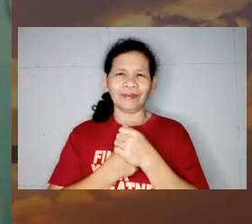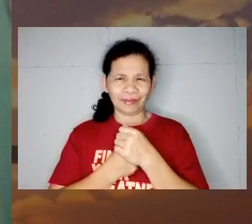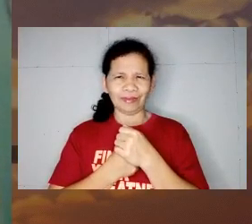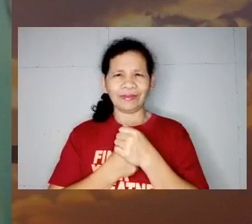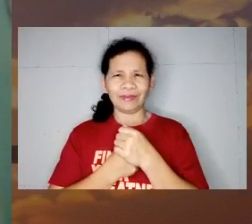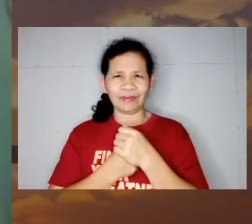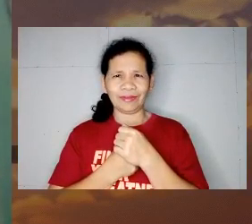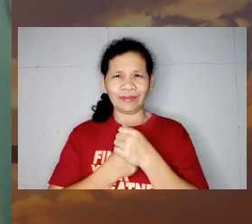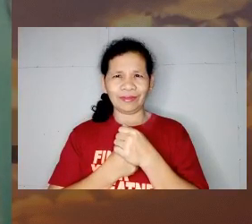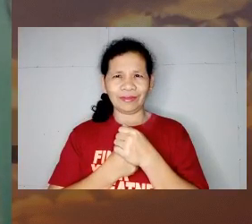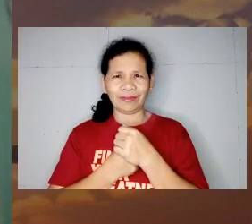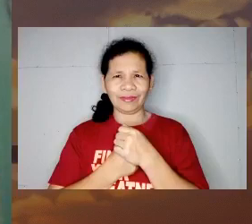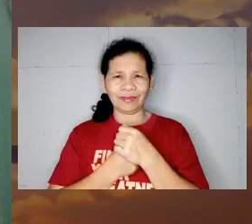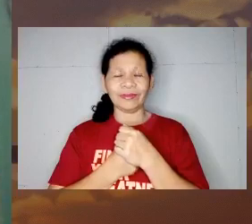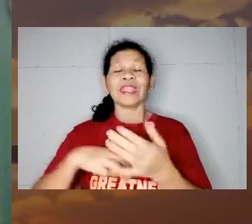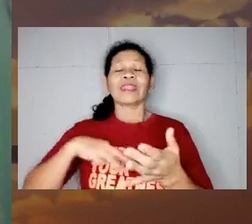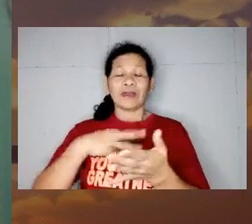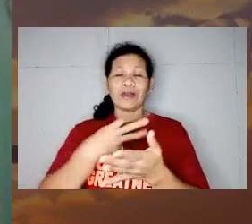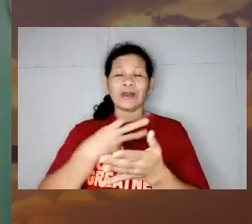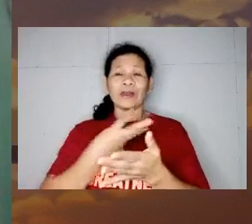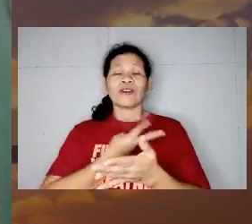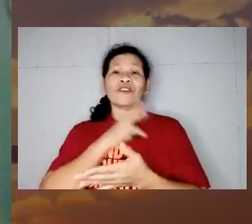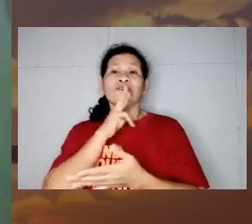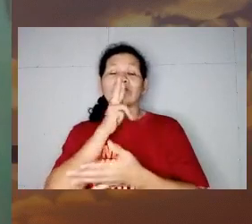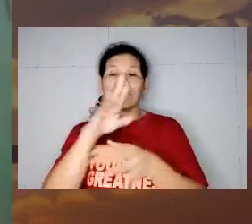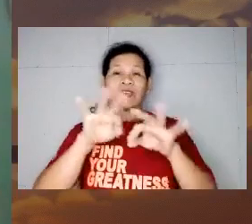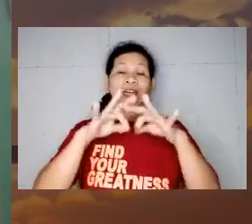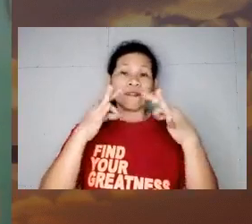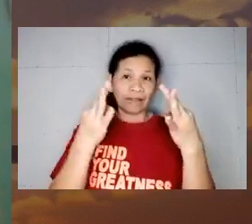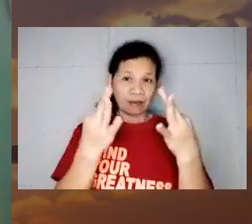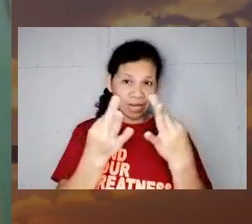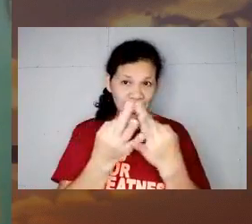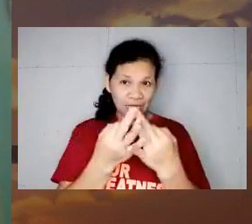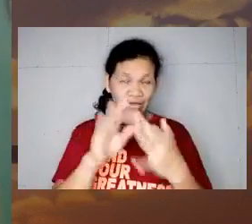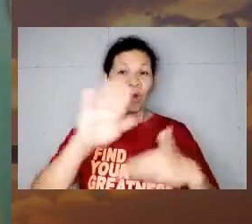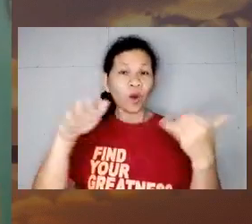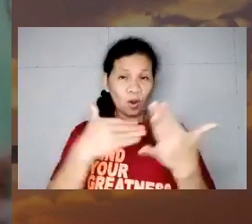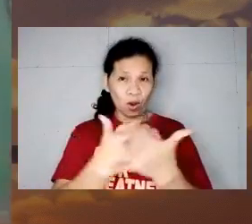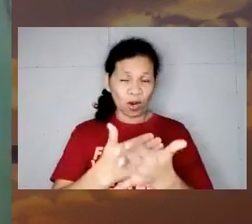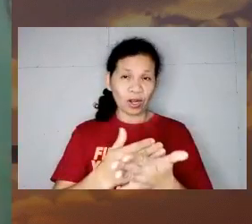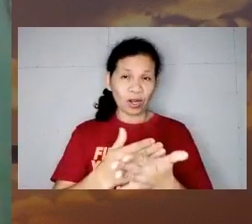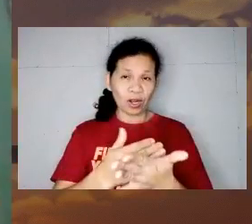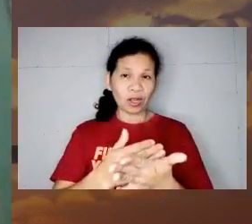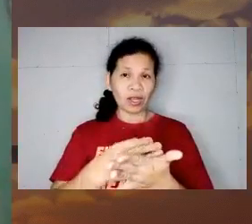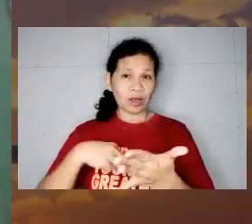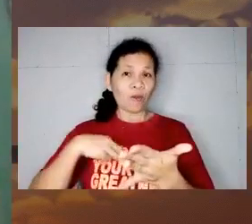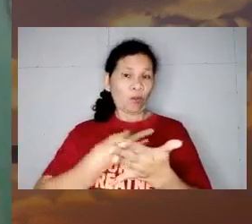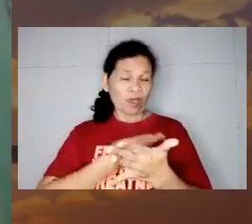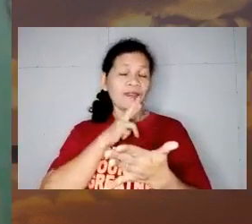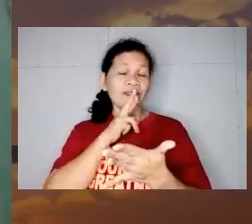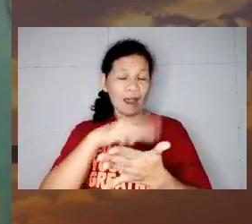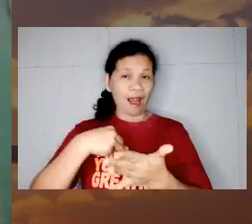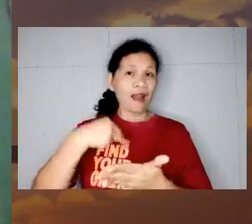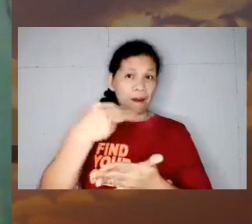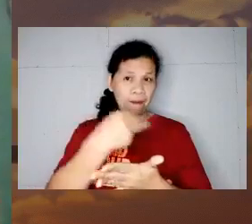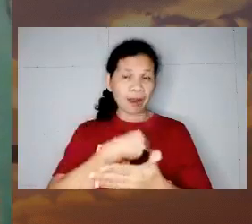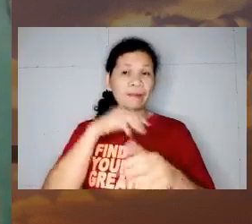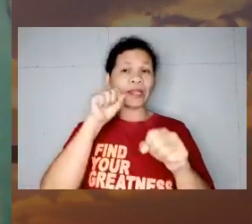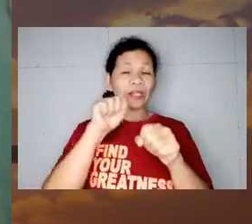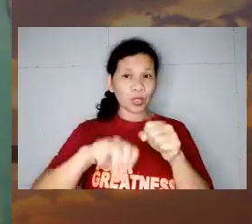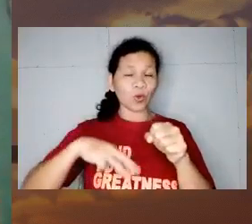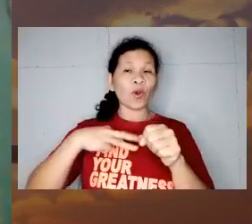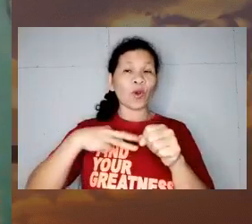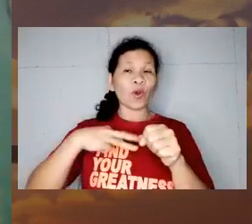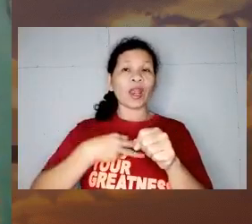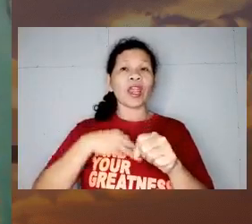love. Baging isang membro ng isang pamilya. Tayong lahat. Mga naisilang